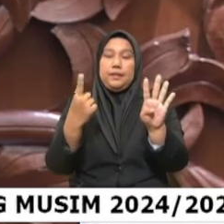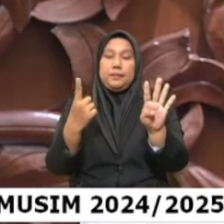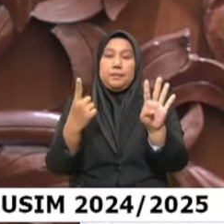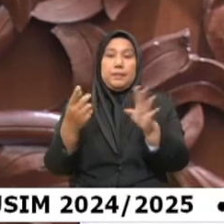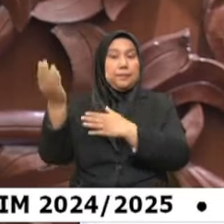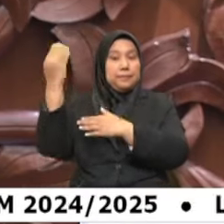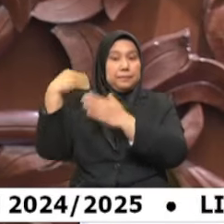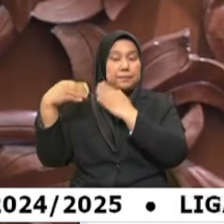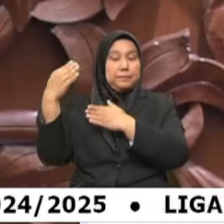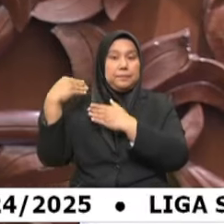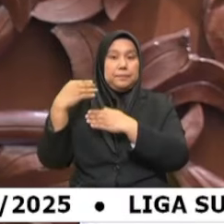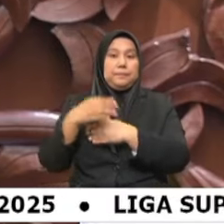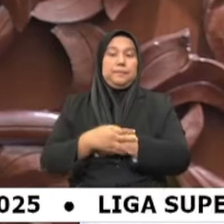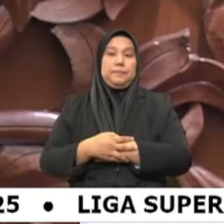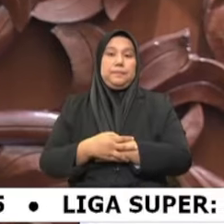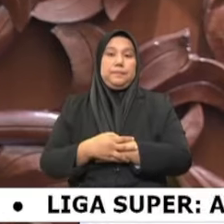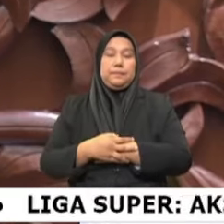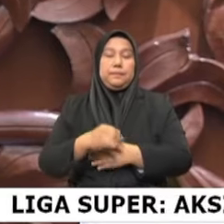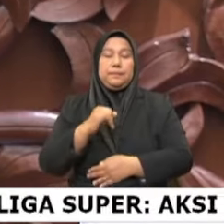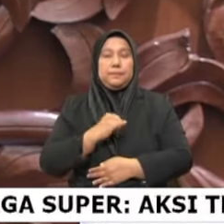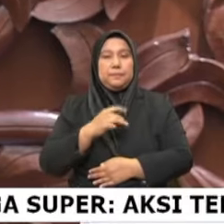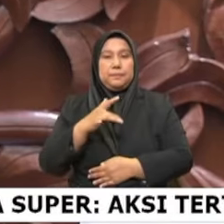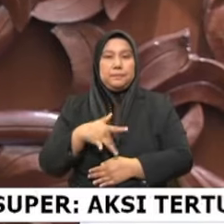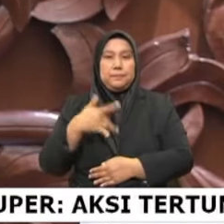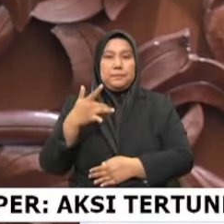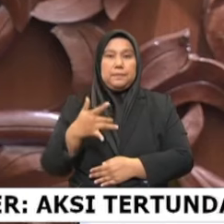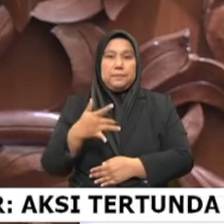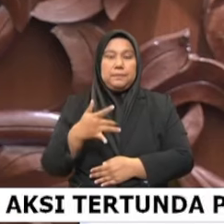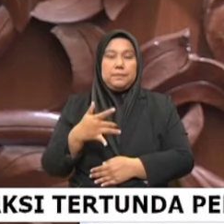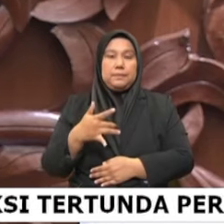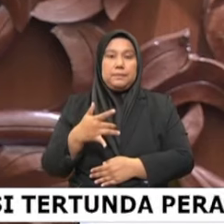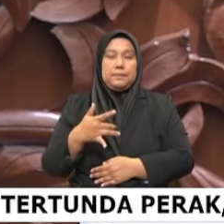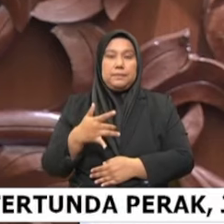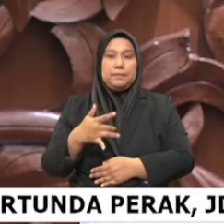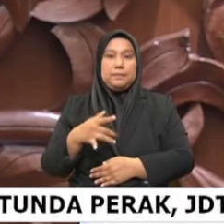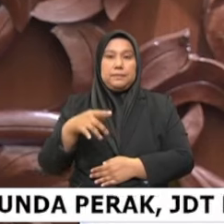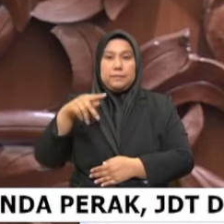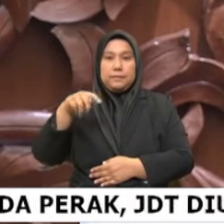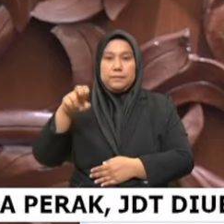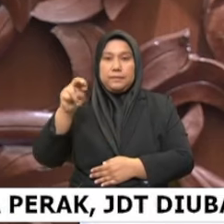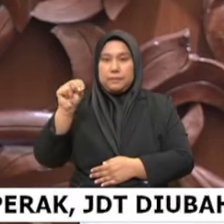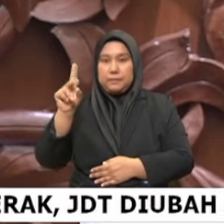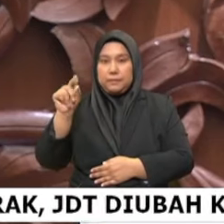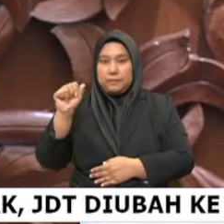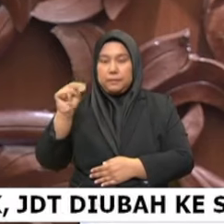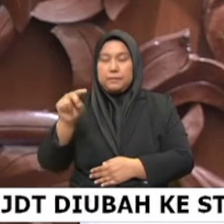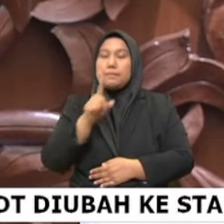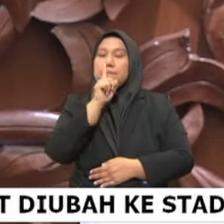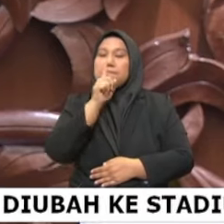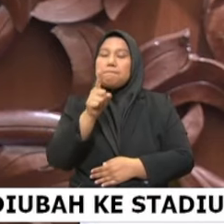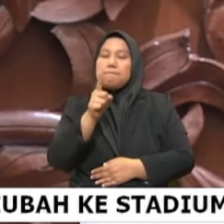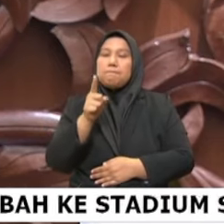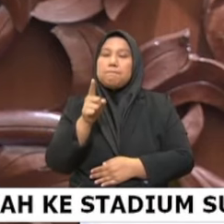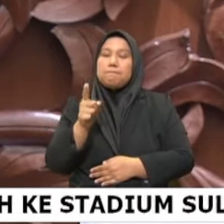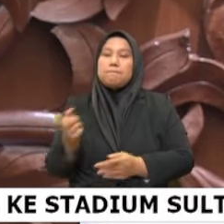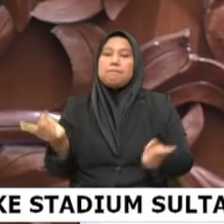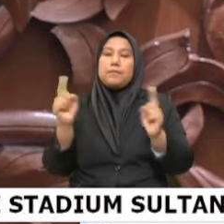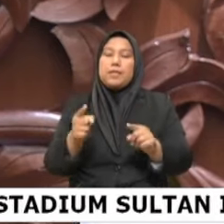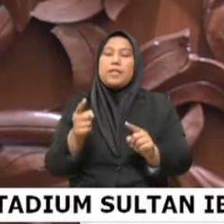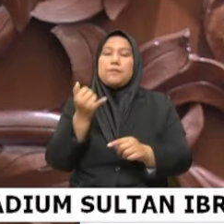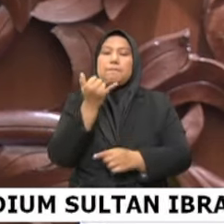4/11 yang lalu, ya, saya merasakan bahawa memang pendang terhilaf. Apabila